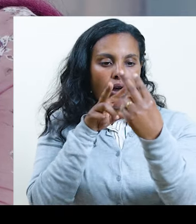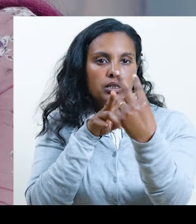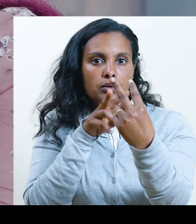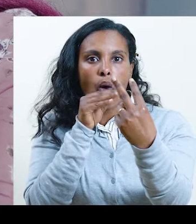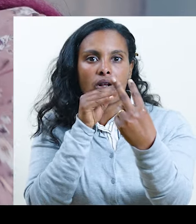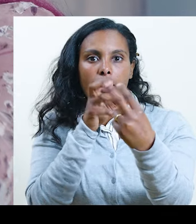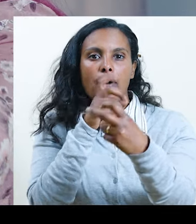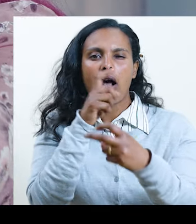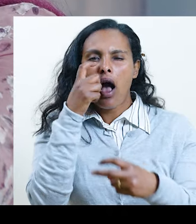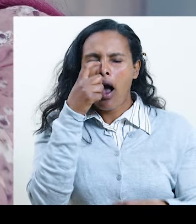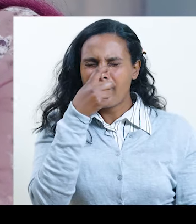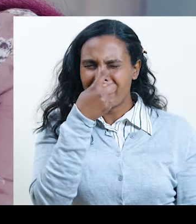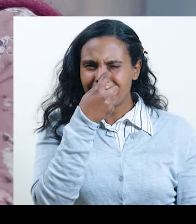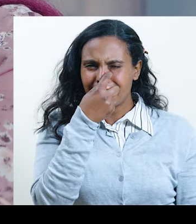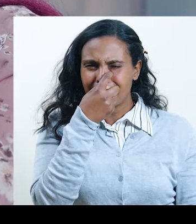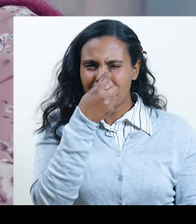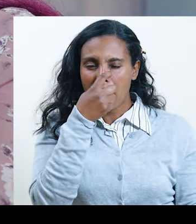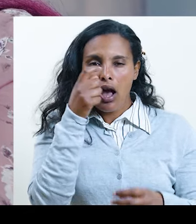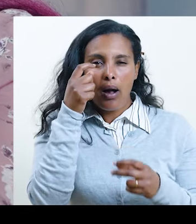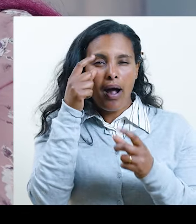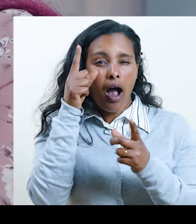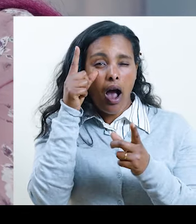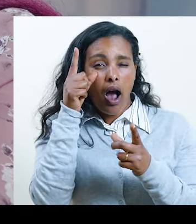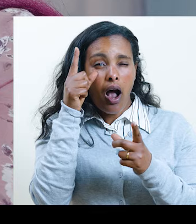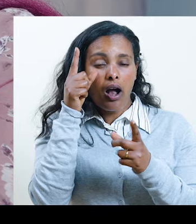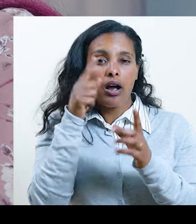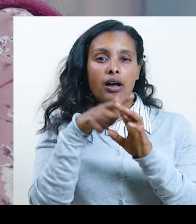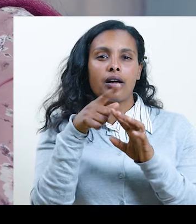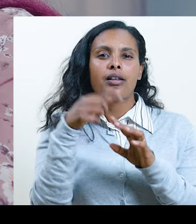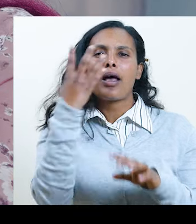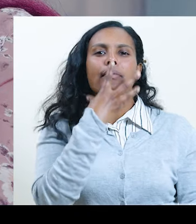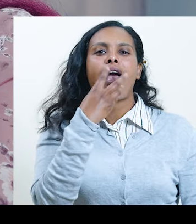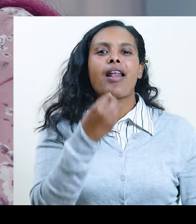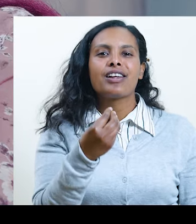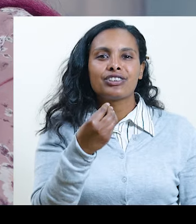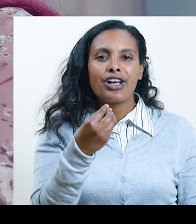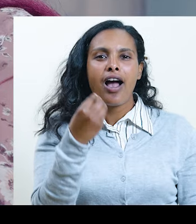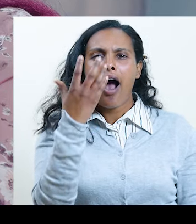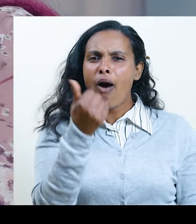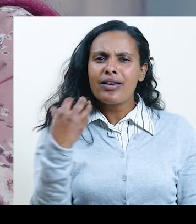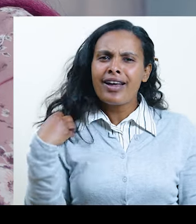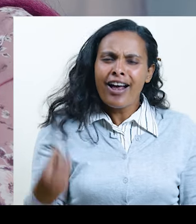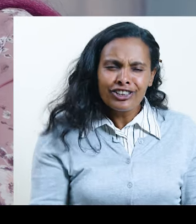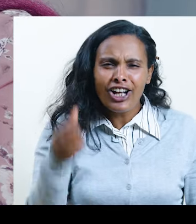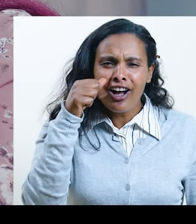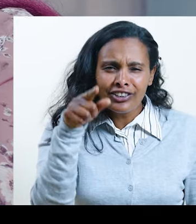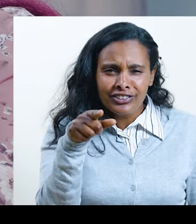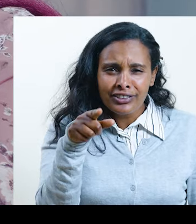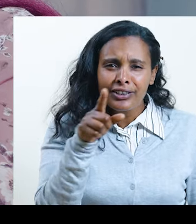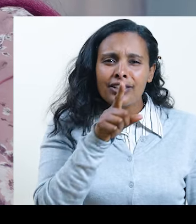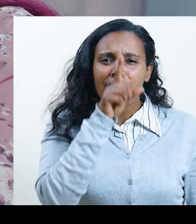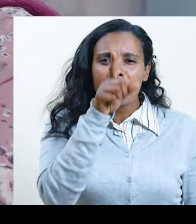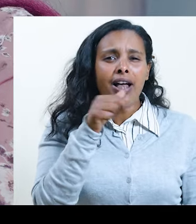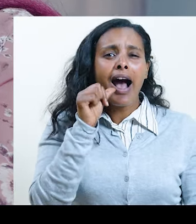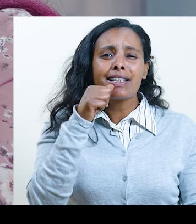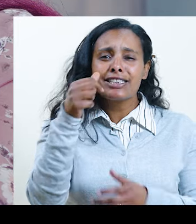ለማውራት ተቸግራለች እና አይኗን እንደዚህ ከፍታው ታምር ያለሽ አሁንም ደህና ነሽ አንቺ